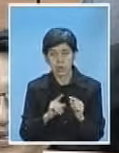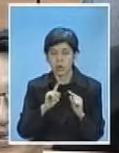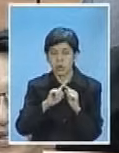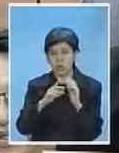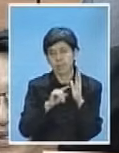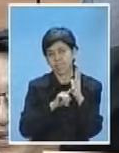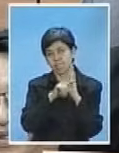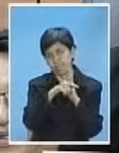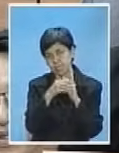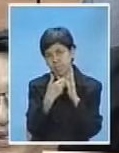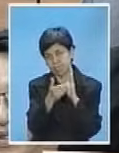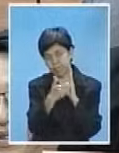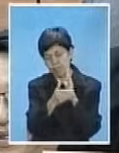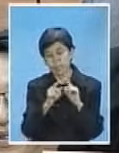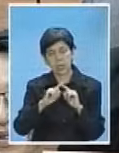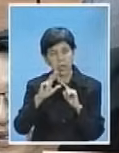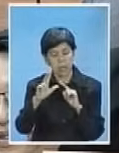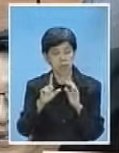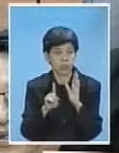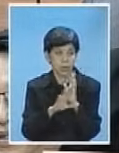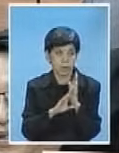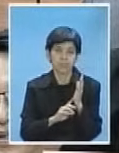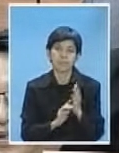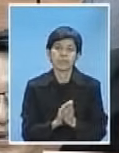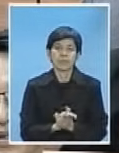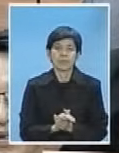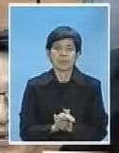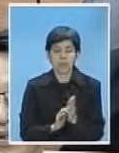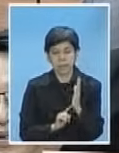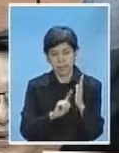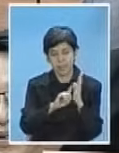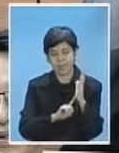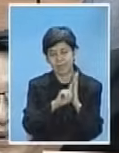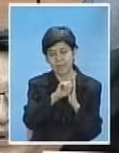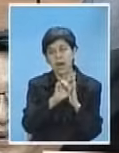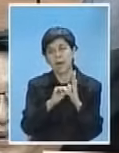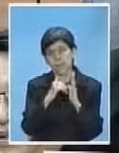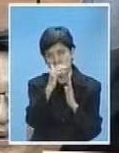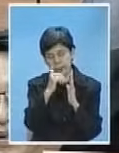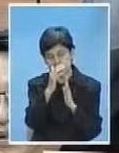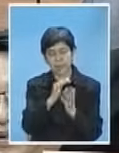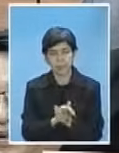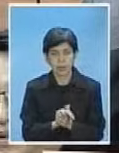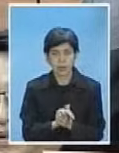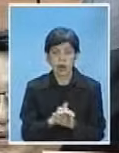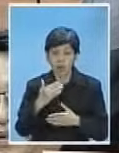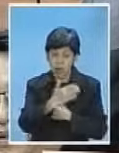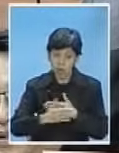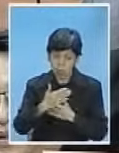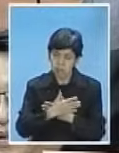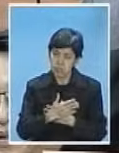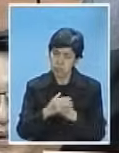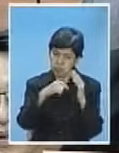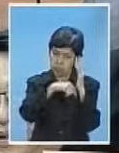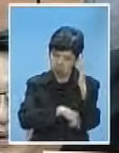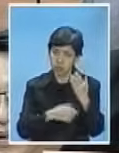ออกเฉียงเหนือแล้วก็สุดท้ายก็คือภาคเหนือเพราะฉะนั้นเส้นทางสายนั้นได้รับความสนใจ